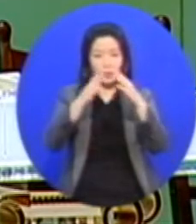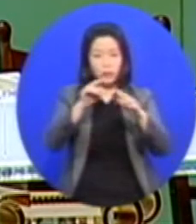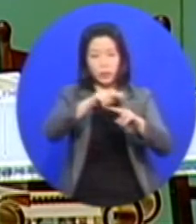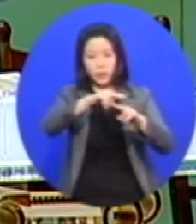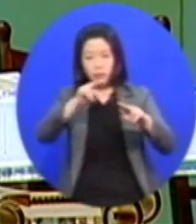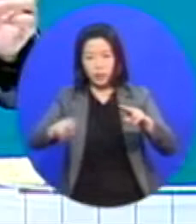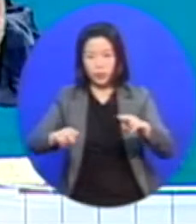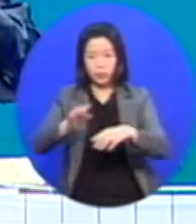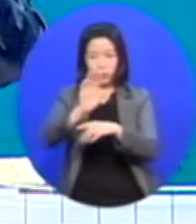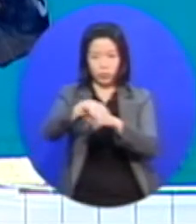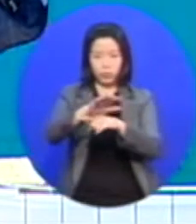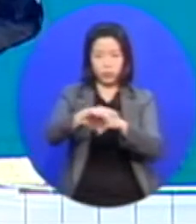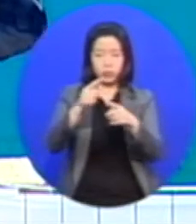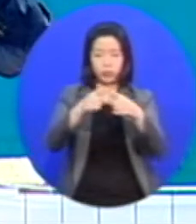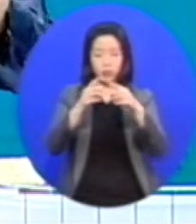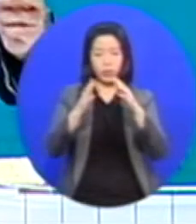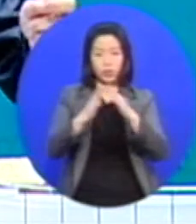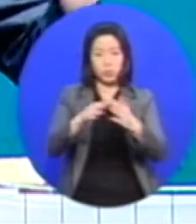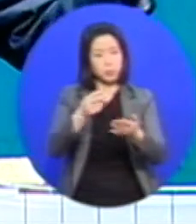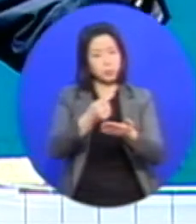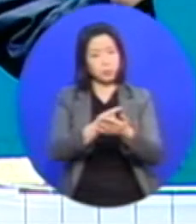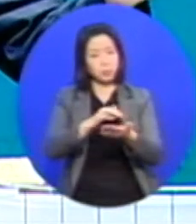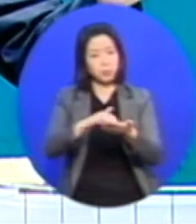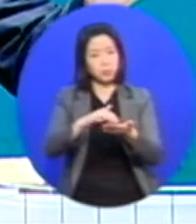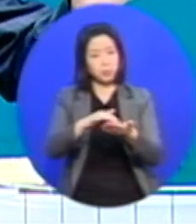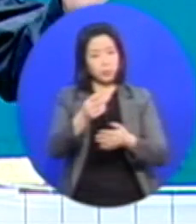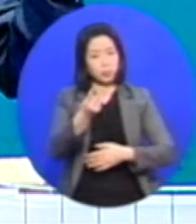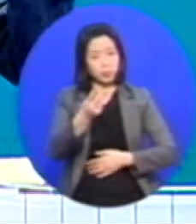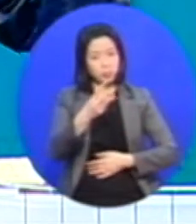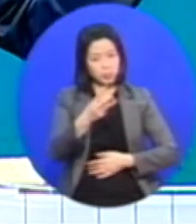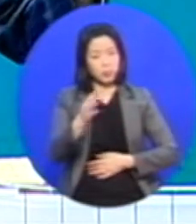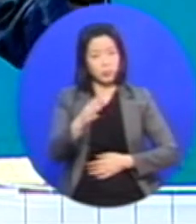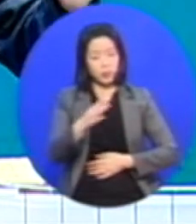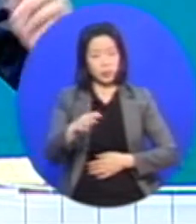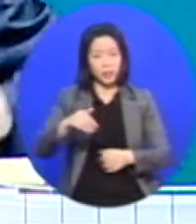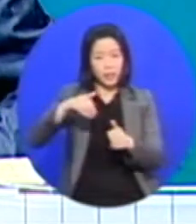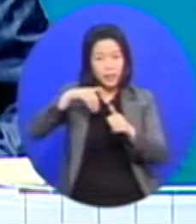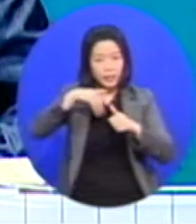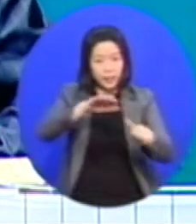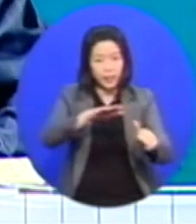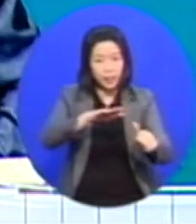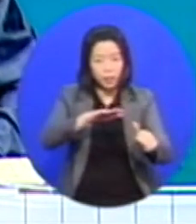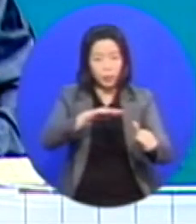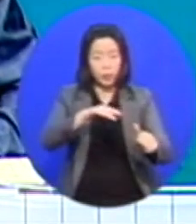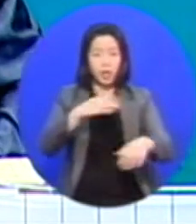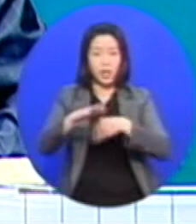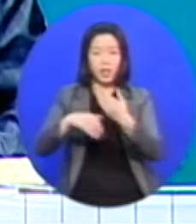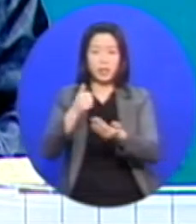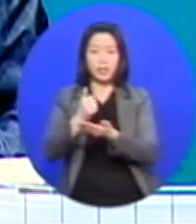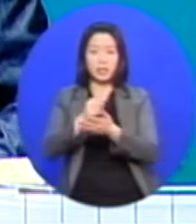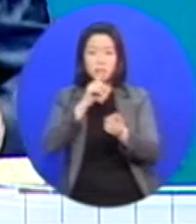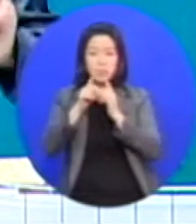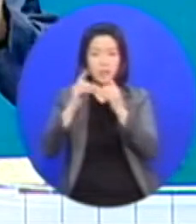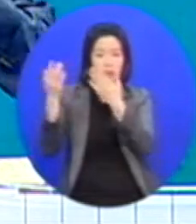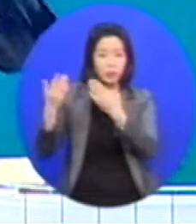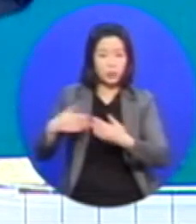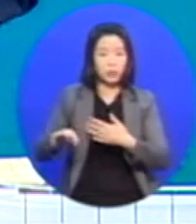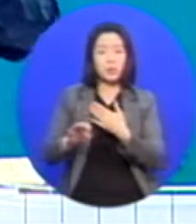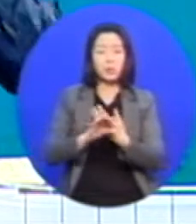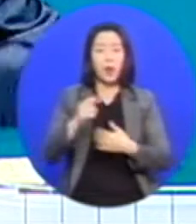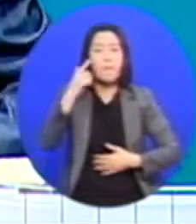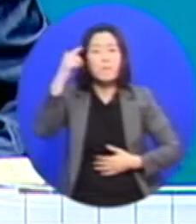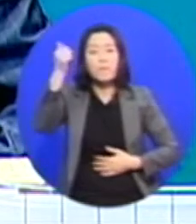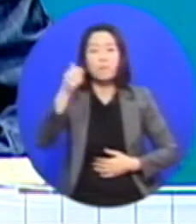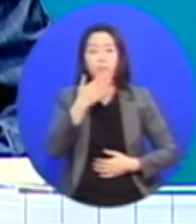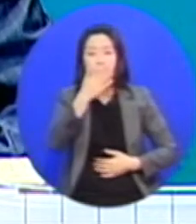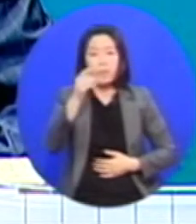시골에 교인도 두세 명밖에 없는 그런 교회의 가라 만약에 하나님이 그렇게 말씀하신다면 목사님은